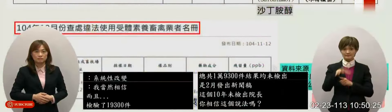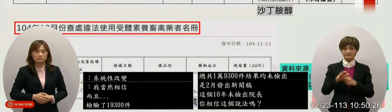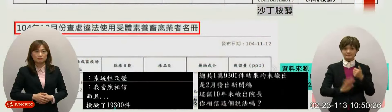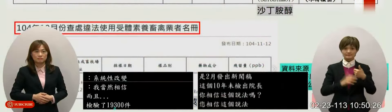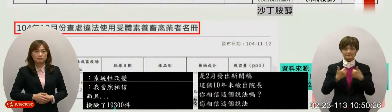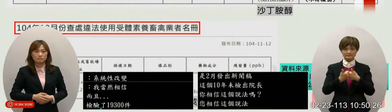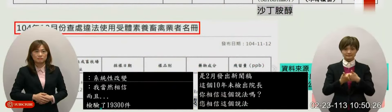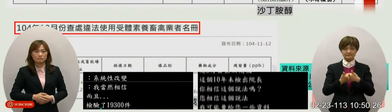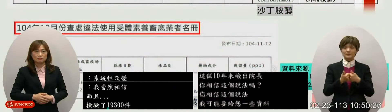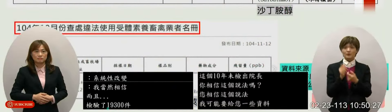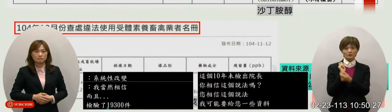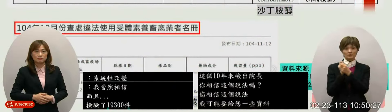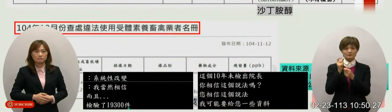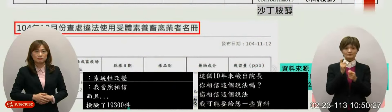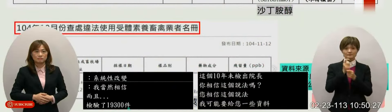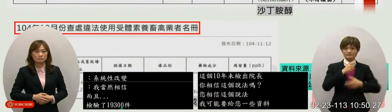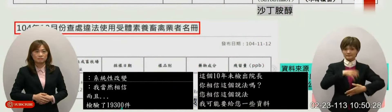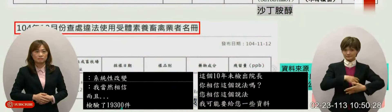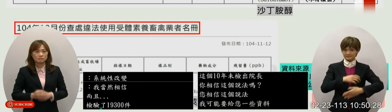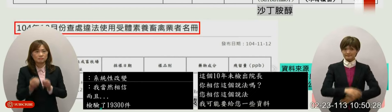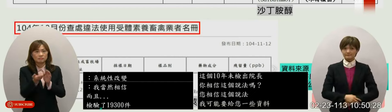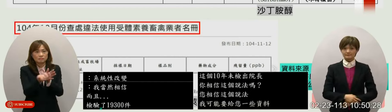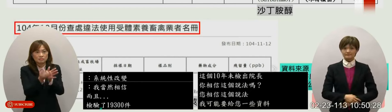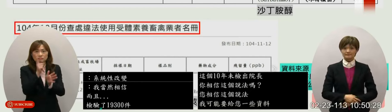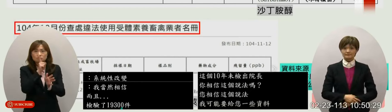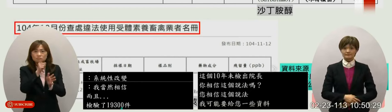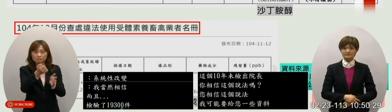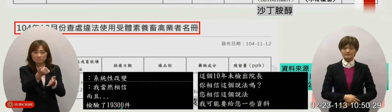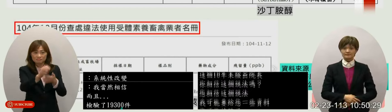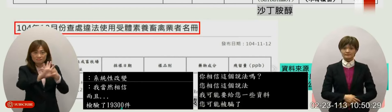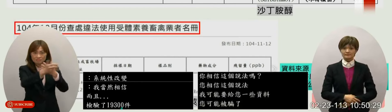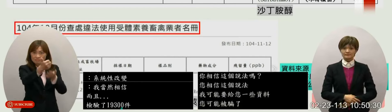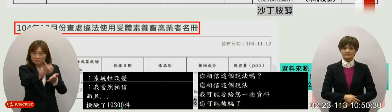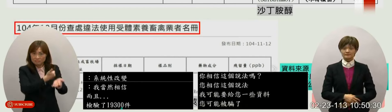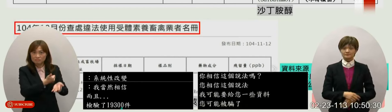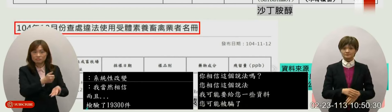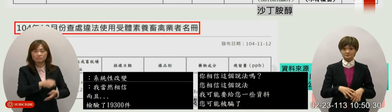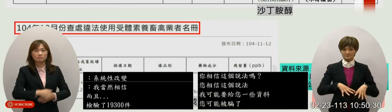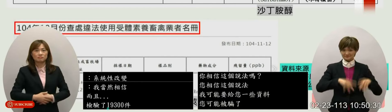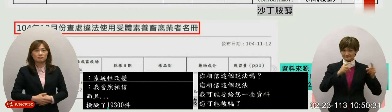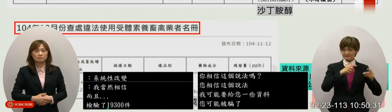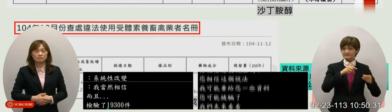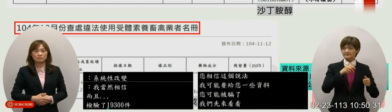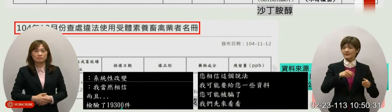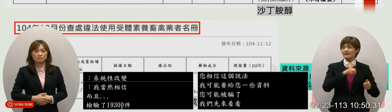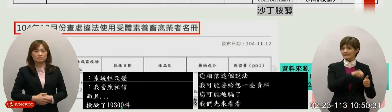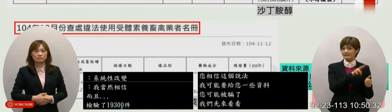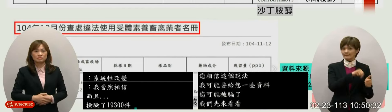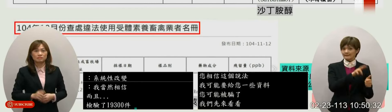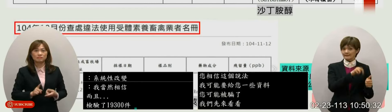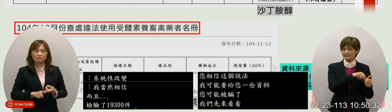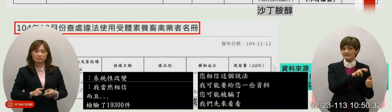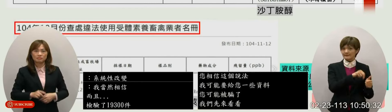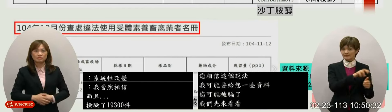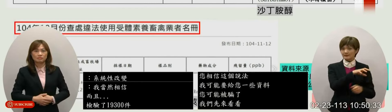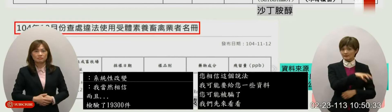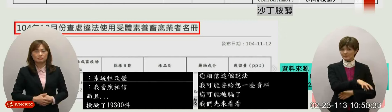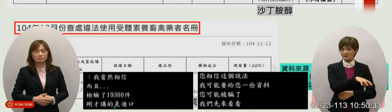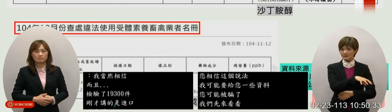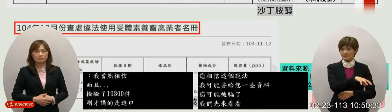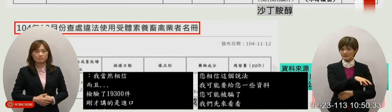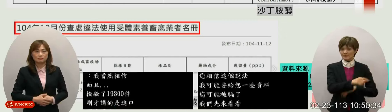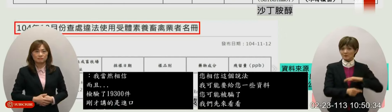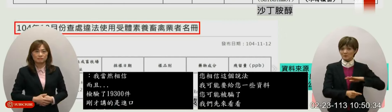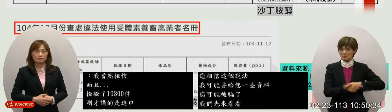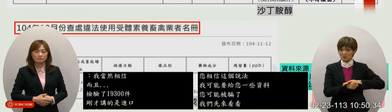会这近10年内哦， 都存在前端，刚才讲进口哦， 前端饲养， 对， 获得违法使